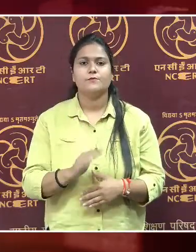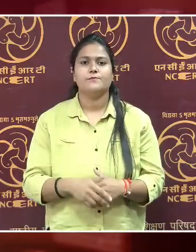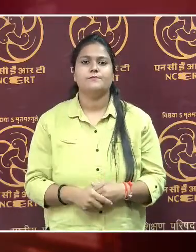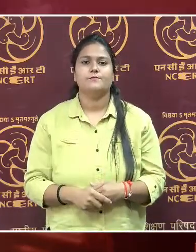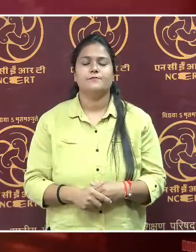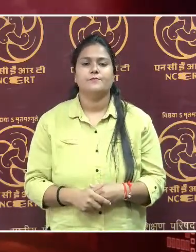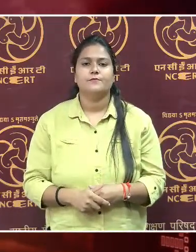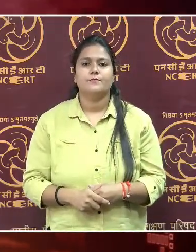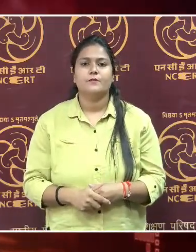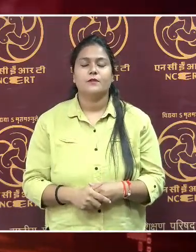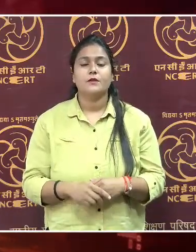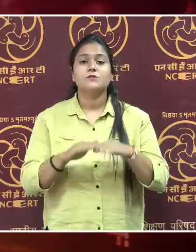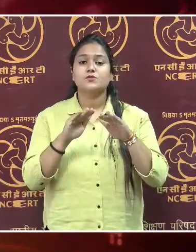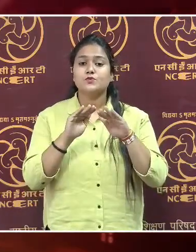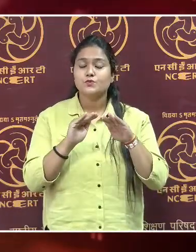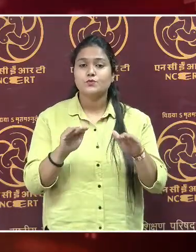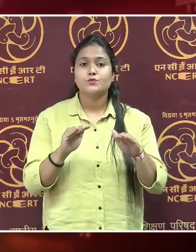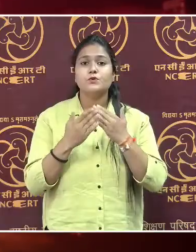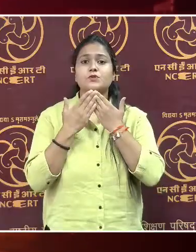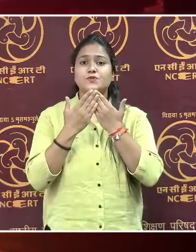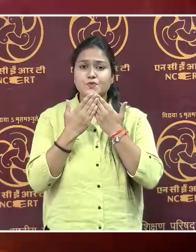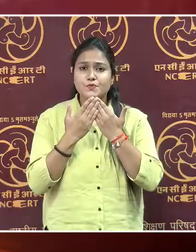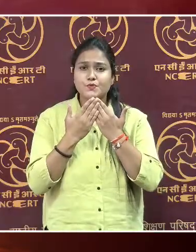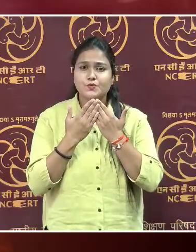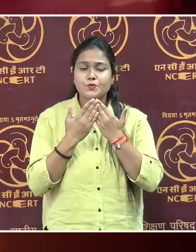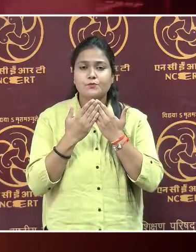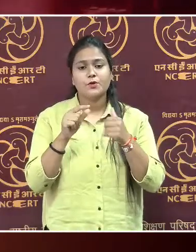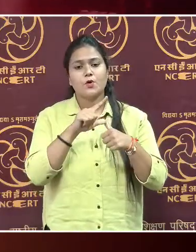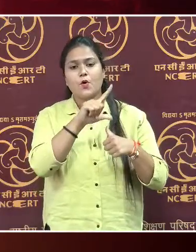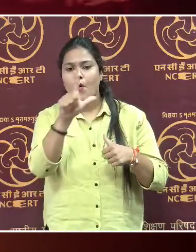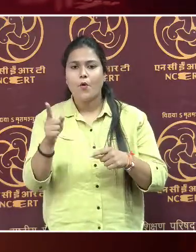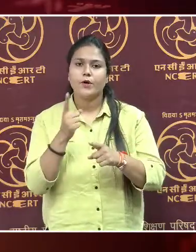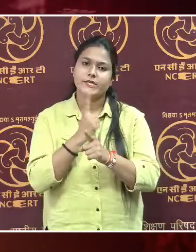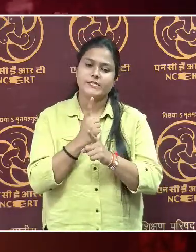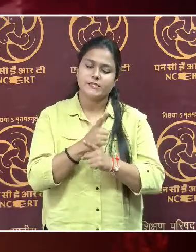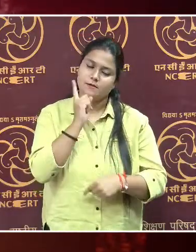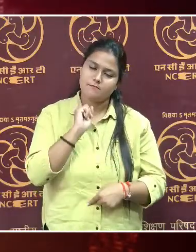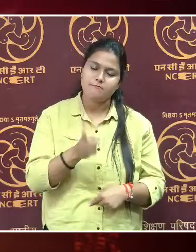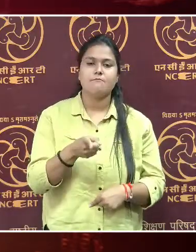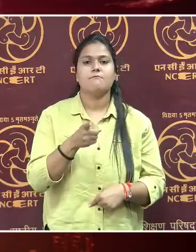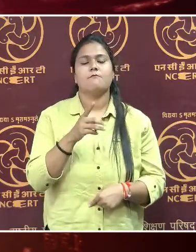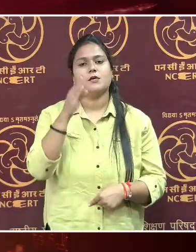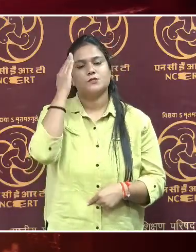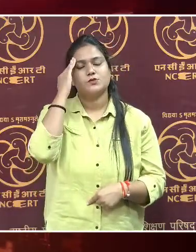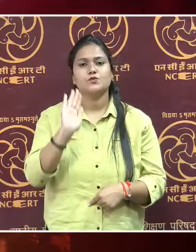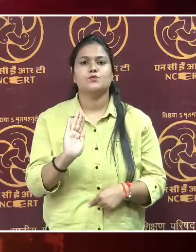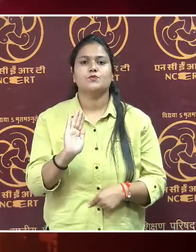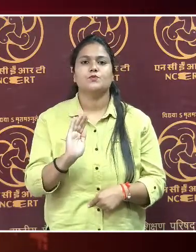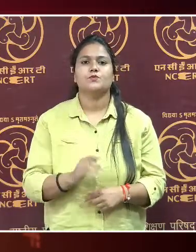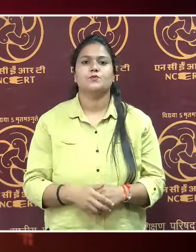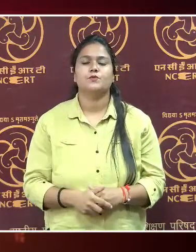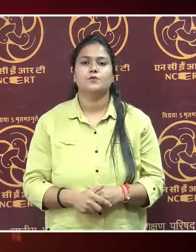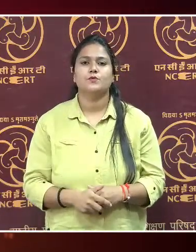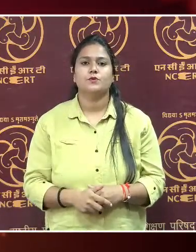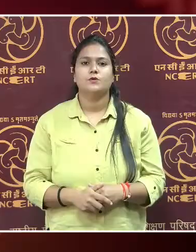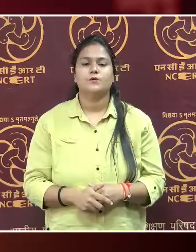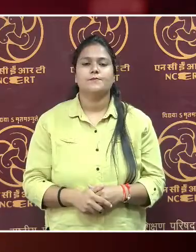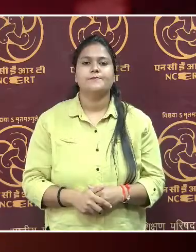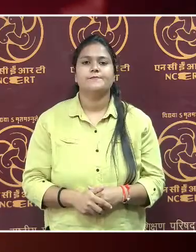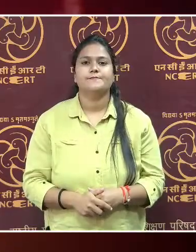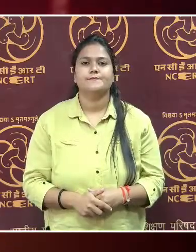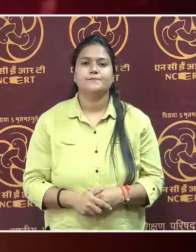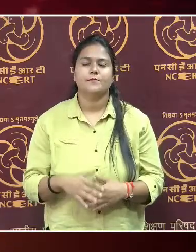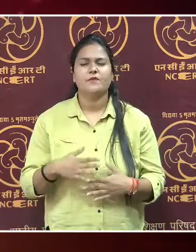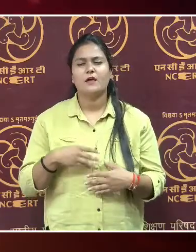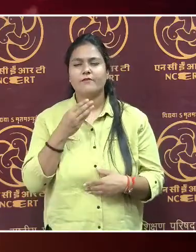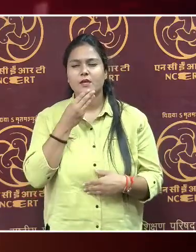जाहिर सी बात है स्कूल में जो टीचर्स हैं उनको भी पता होना चाहिए, जो टीचर एजुकेटर्स हैं उनको भी पता होना चाहिए। अब हम ये बहुत सरलता से